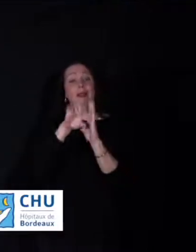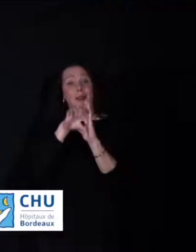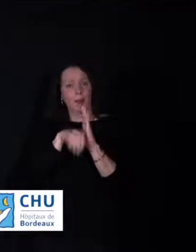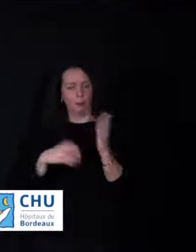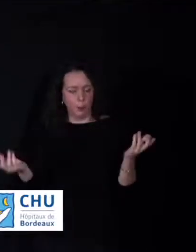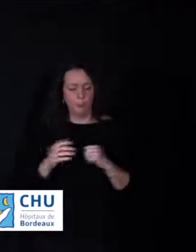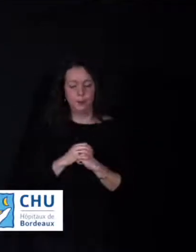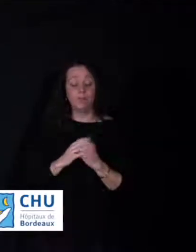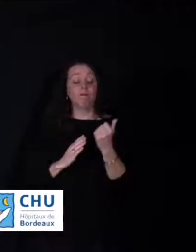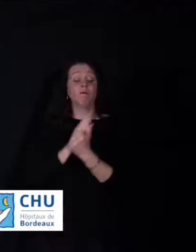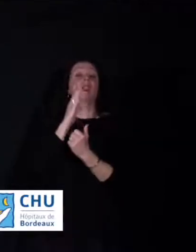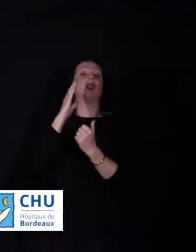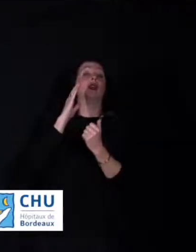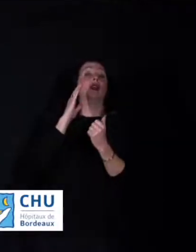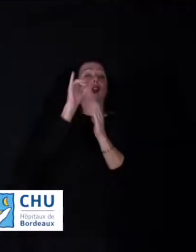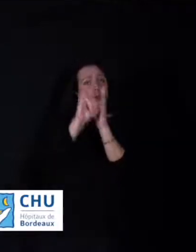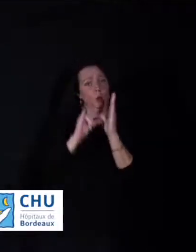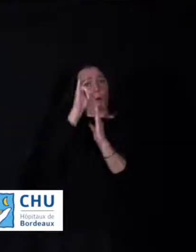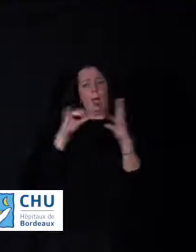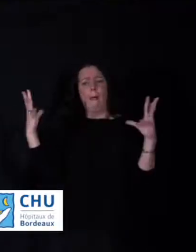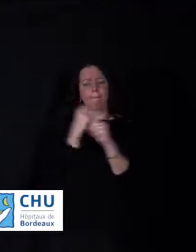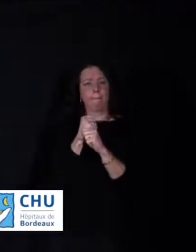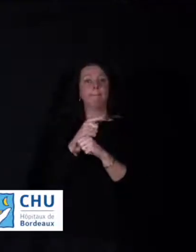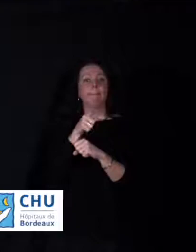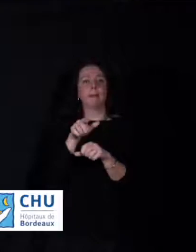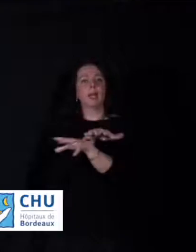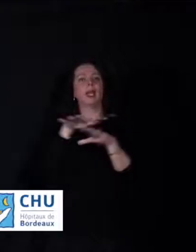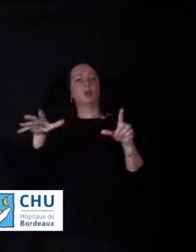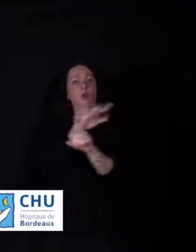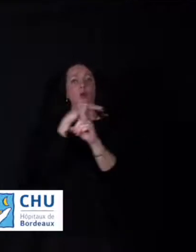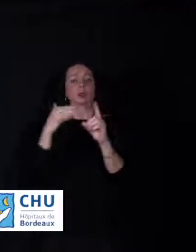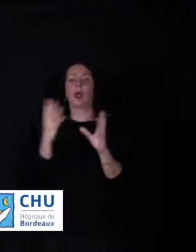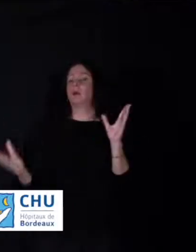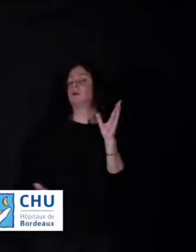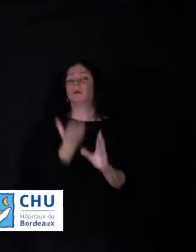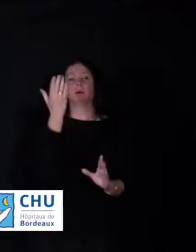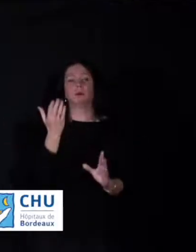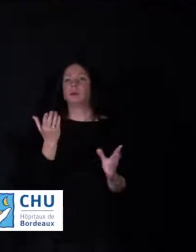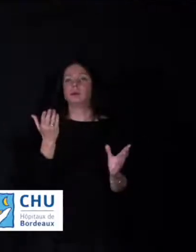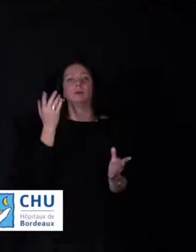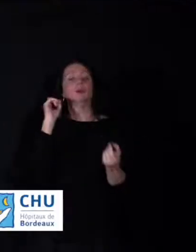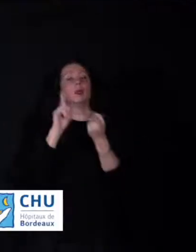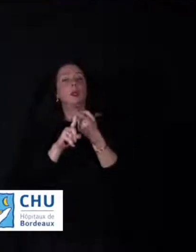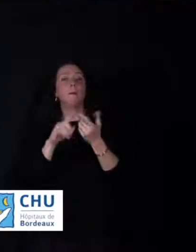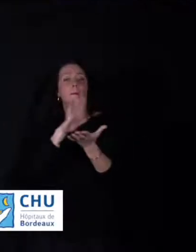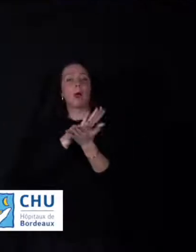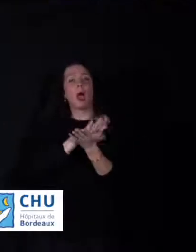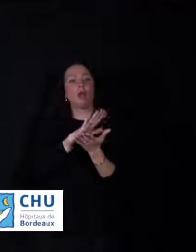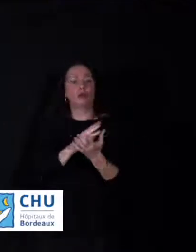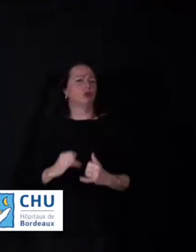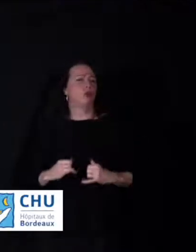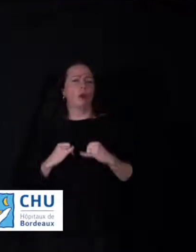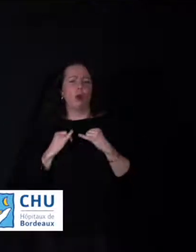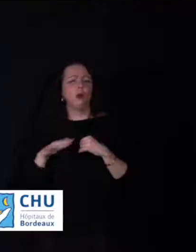YouTube, brièvement, c'est le réseau social par excellence de la tranche d'âge assez